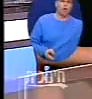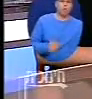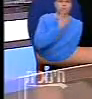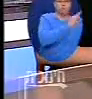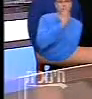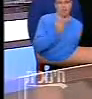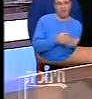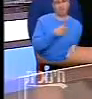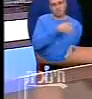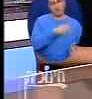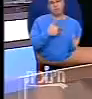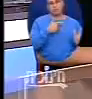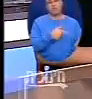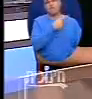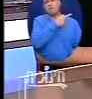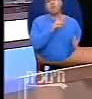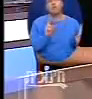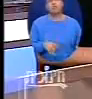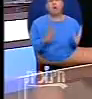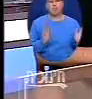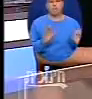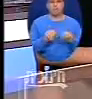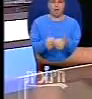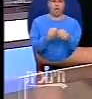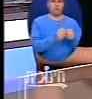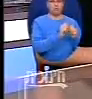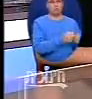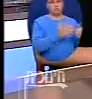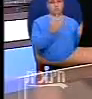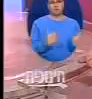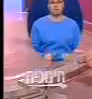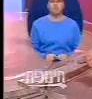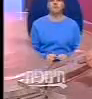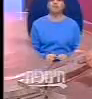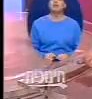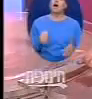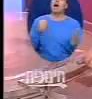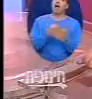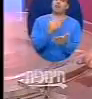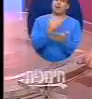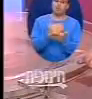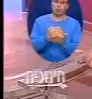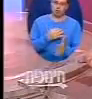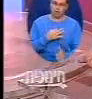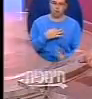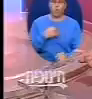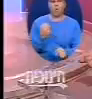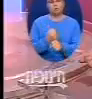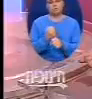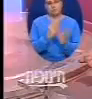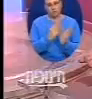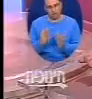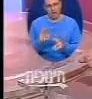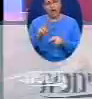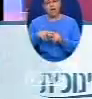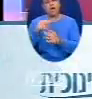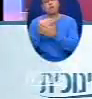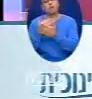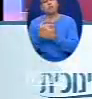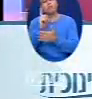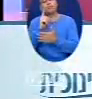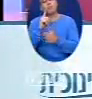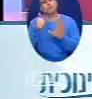לעשות. זעזעתם אותי, מספיק ליום אחד, אני מאוד מודה לשתיכן. זהו, עד כאן עושים סדר, מיד אחרינו 6, אם מחר יהיה כאן בן כספית, אנחנו נתראה